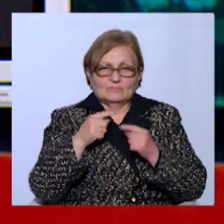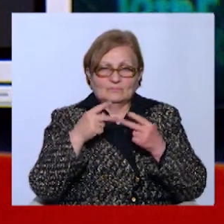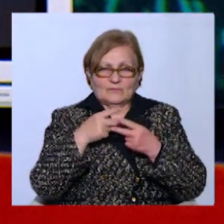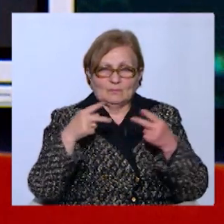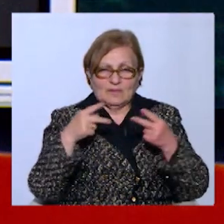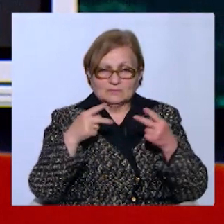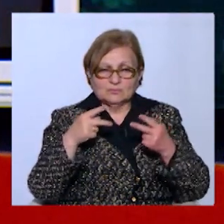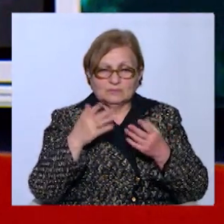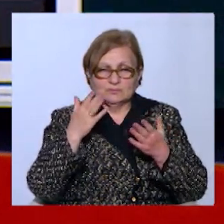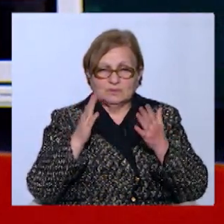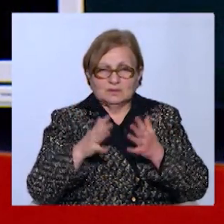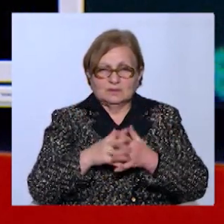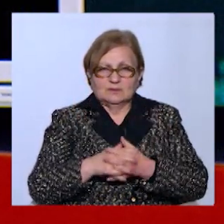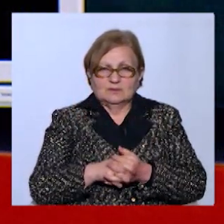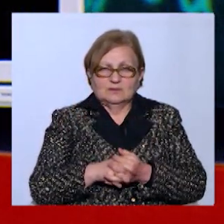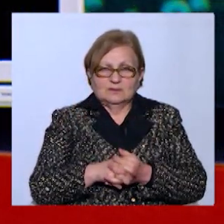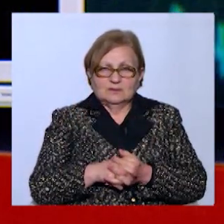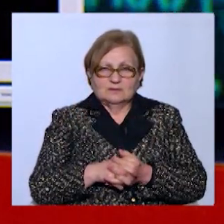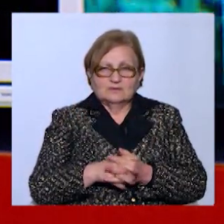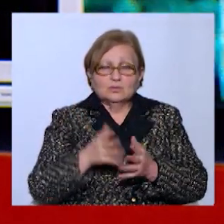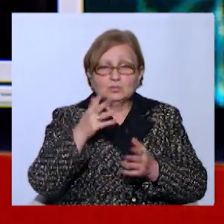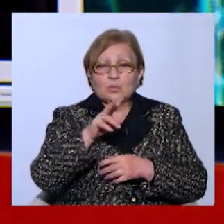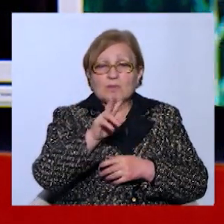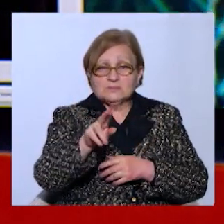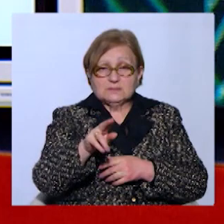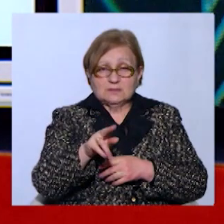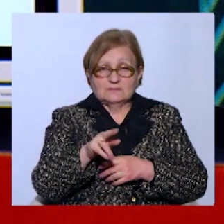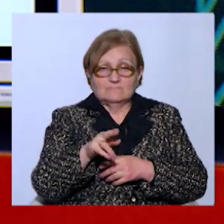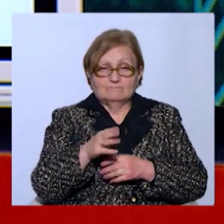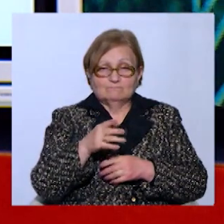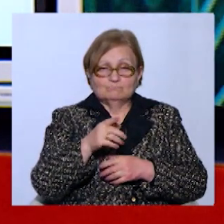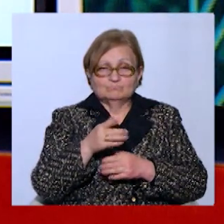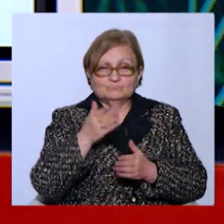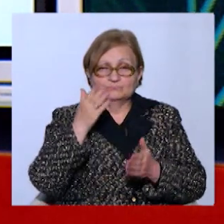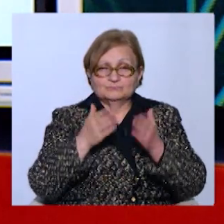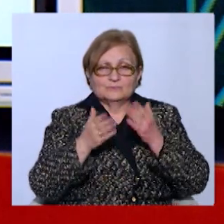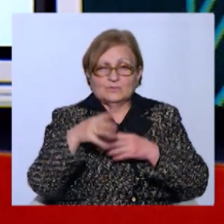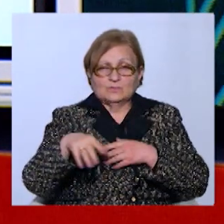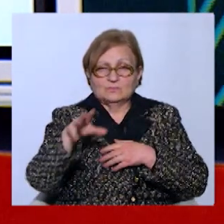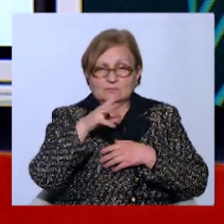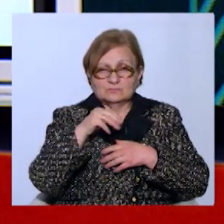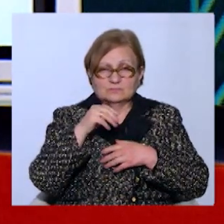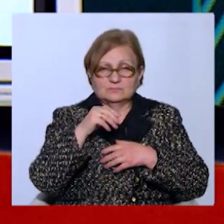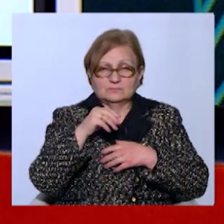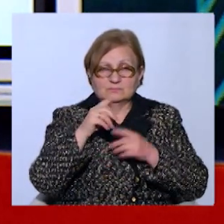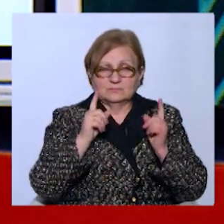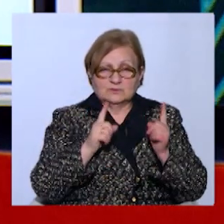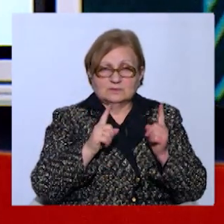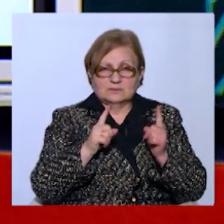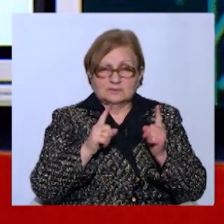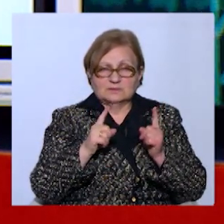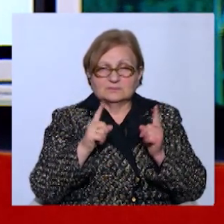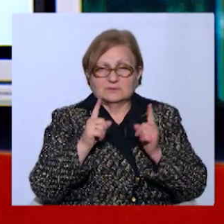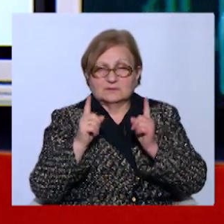ესეთი ფარდობა, ესე იგი ოქროს ფარდობით არის გაყოფილი. თუ აღნიშნულია, მაგალითად, თუ თლიანი მონაკვეთის ფარდობა დიდ ნაწილთან უდრის